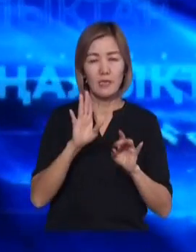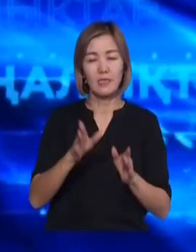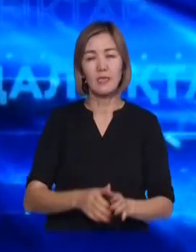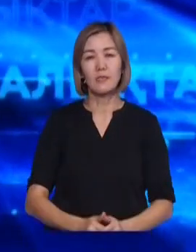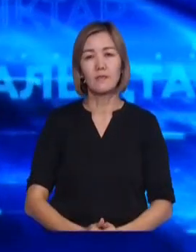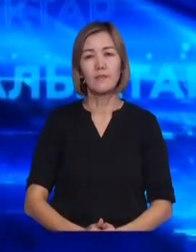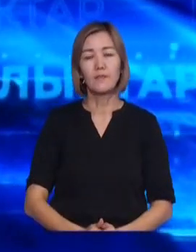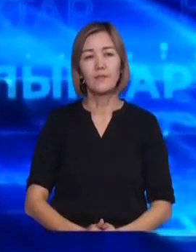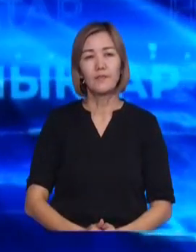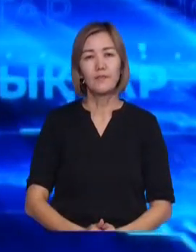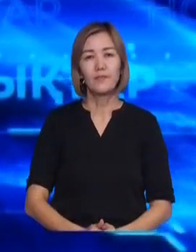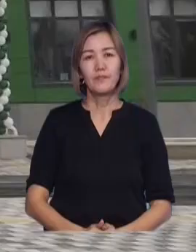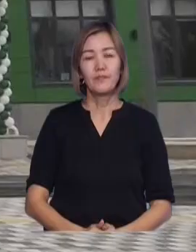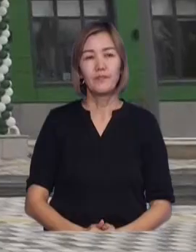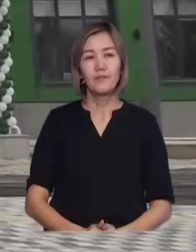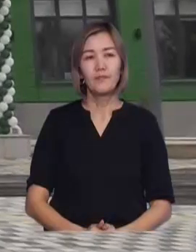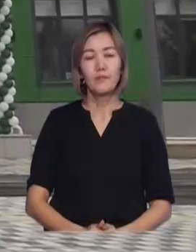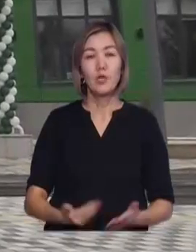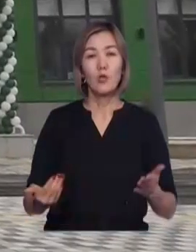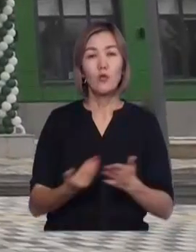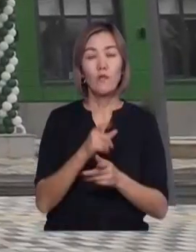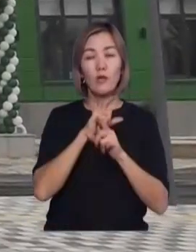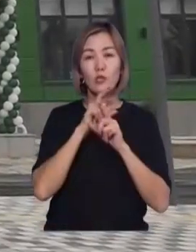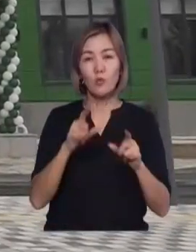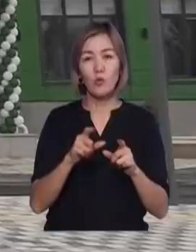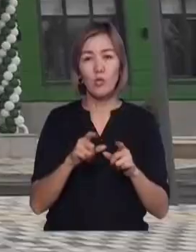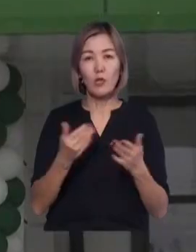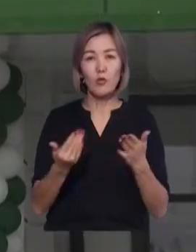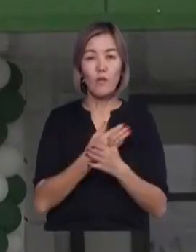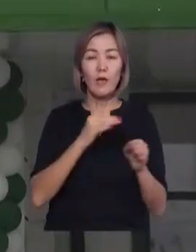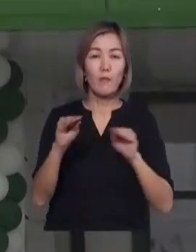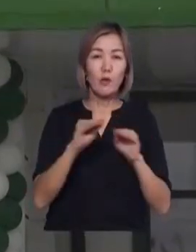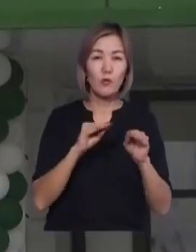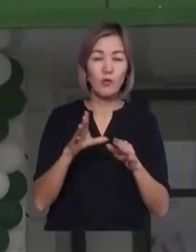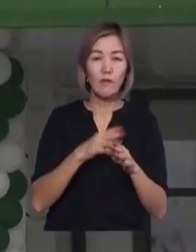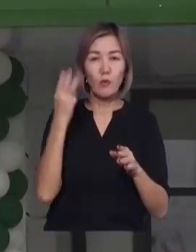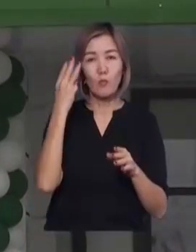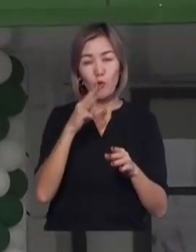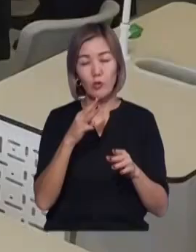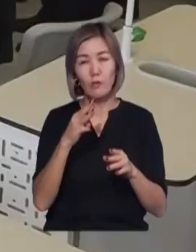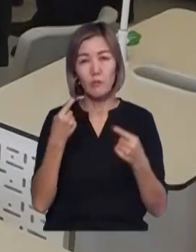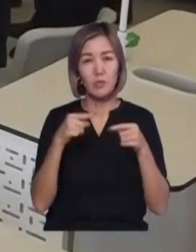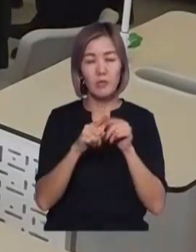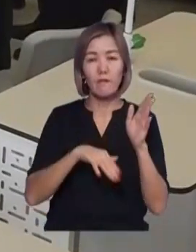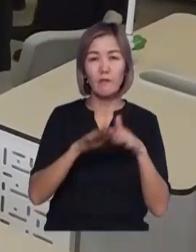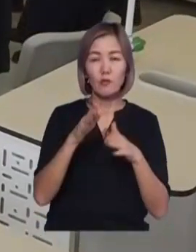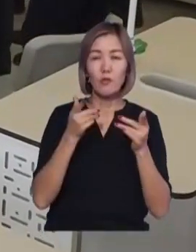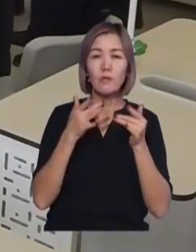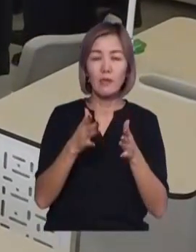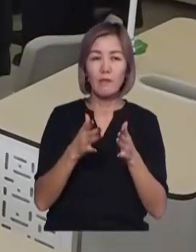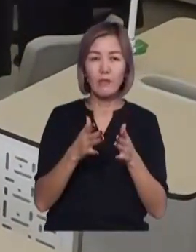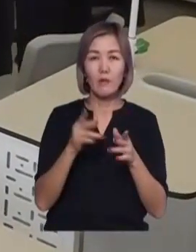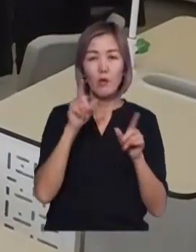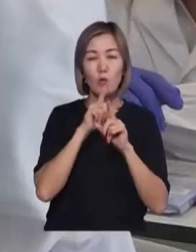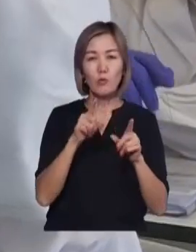нашем следующем материале. Новая школа оснащена современным оборудованием, соответствующим самым высоким стандартам. В